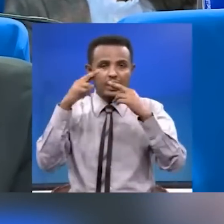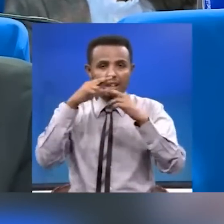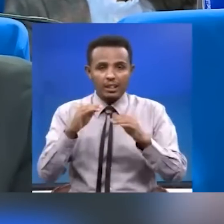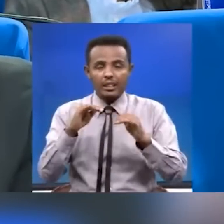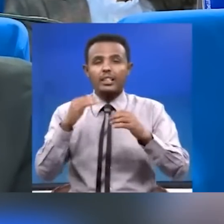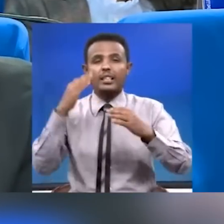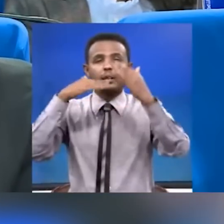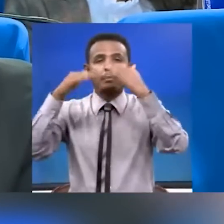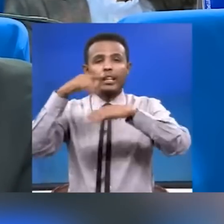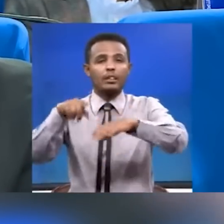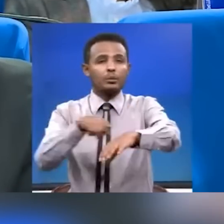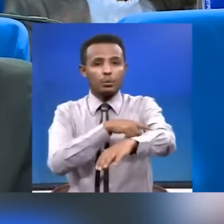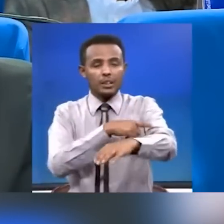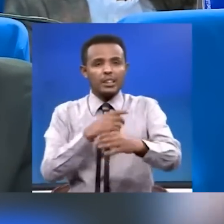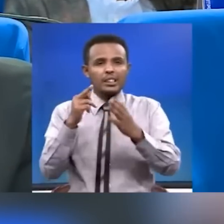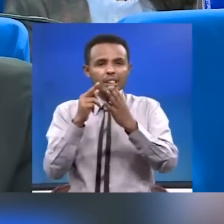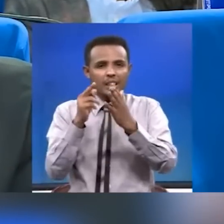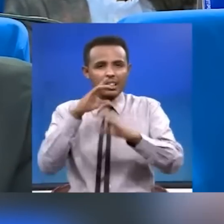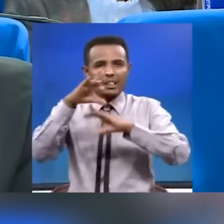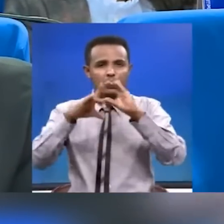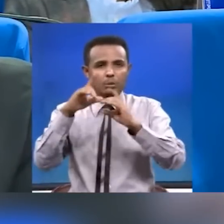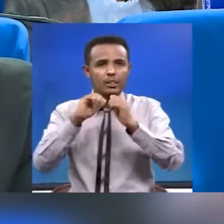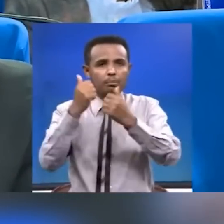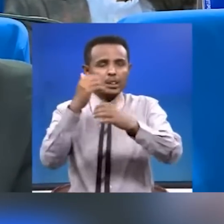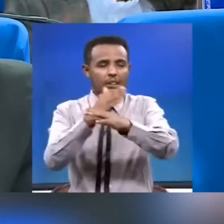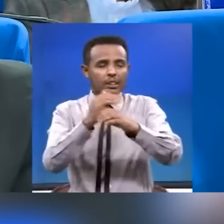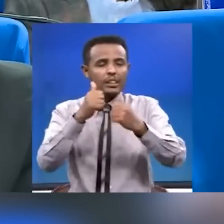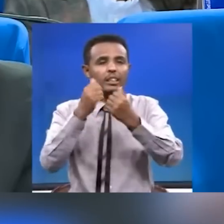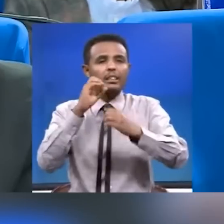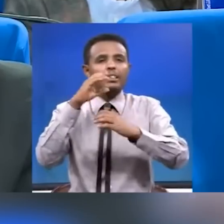ርቆናል። የክልሉን እንኳን ማሻሻል እንዴት አቃተው? ይሄ የክልል ምክር ቤት